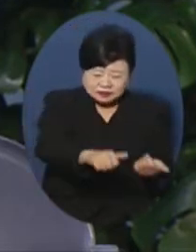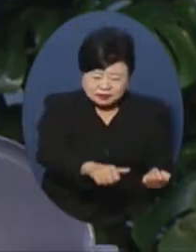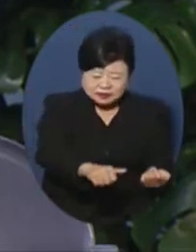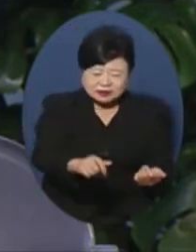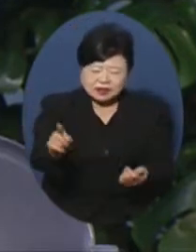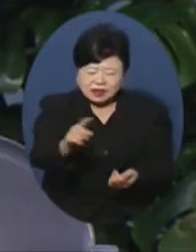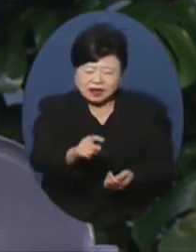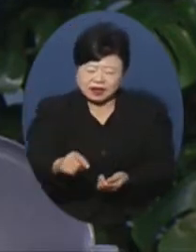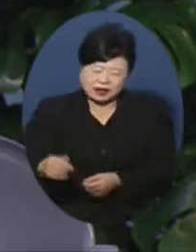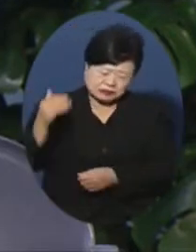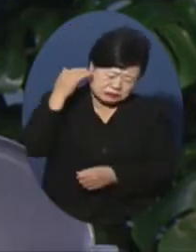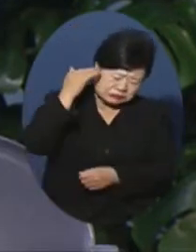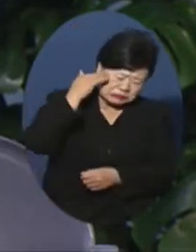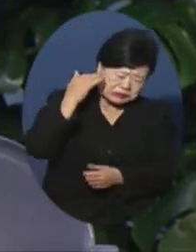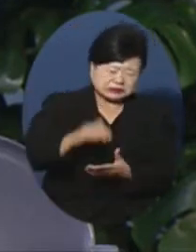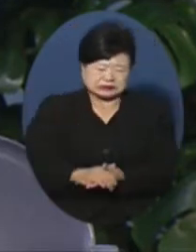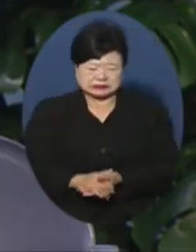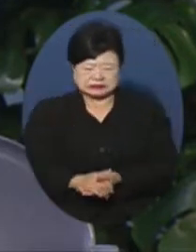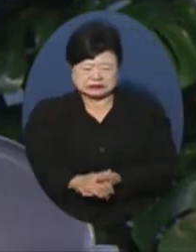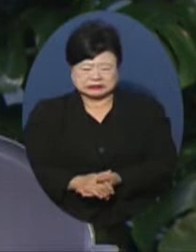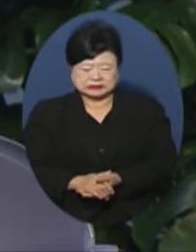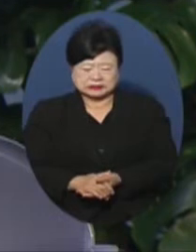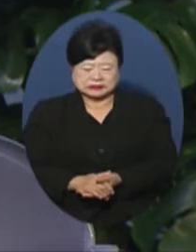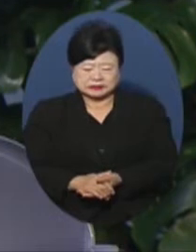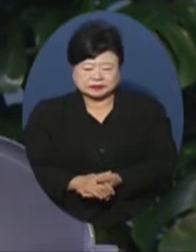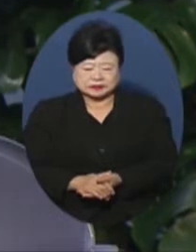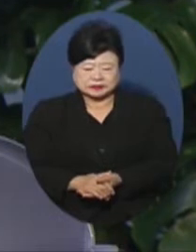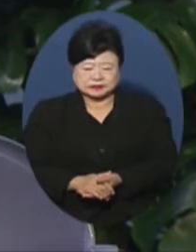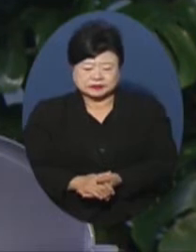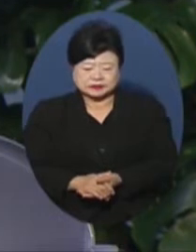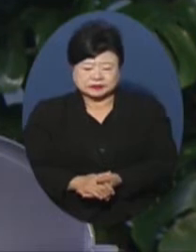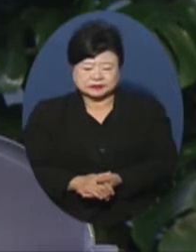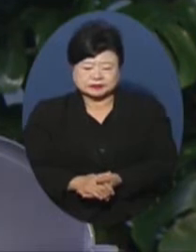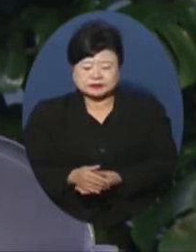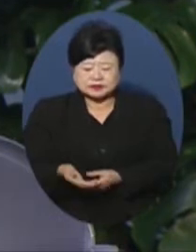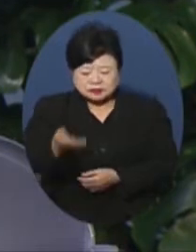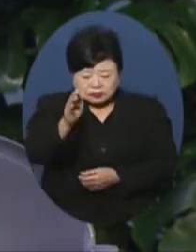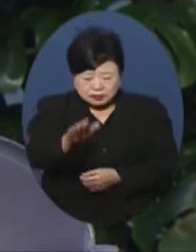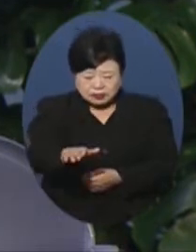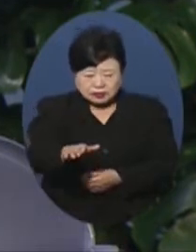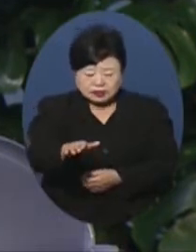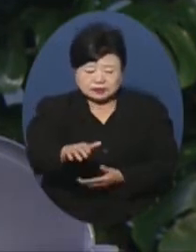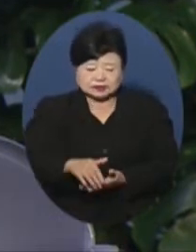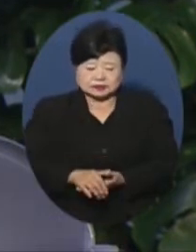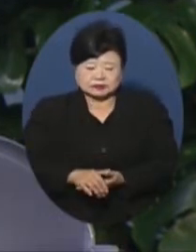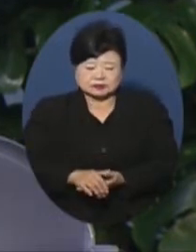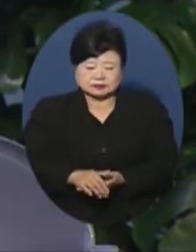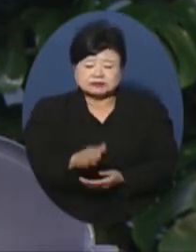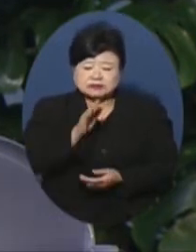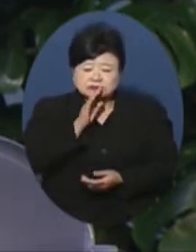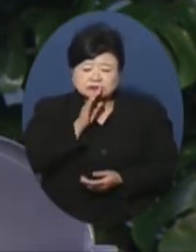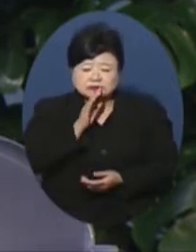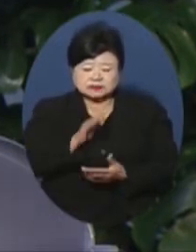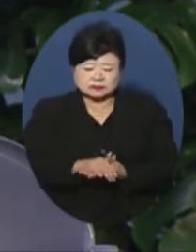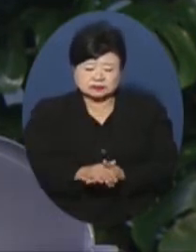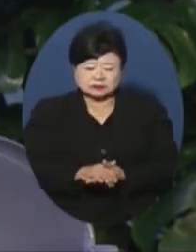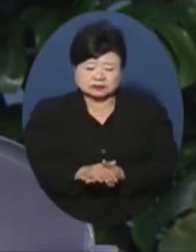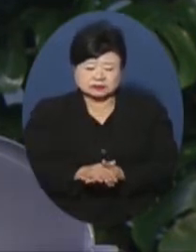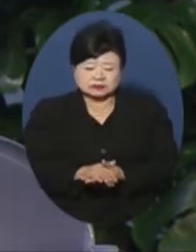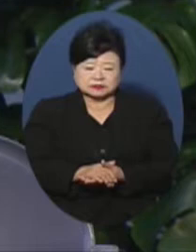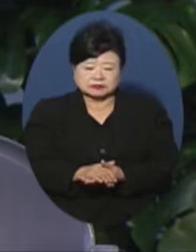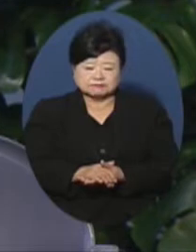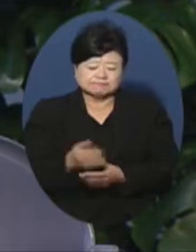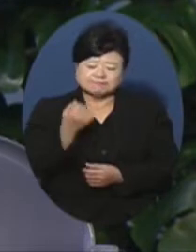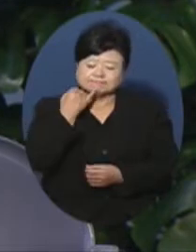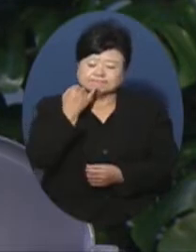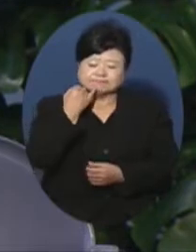사망이 아무리 힘을 발휘할 수 있어도 실제로 발휘할